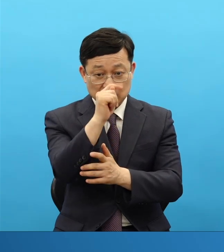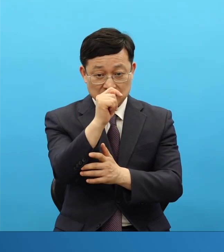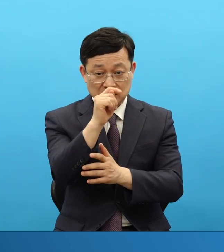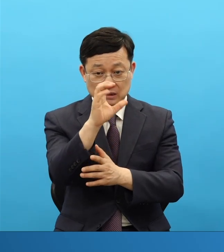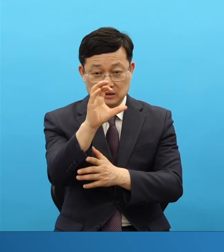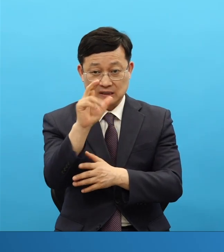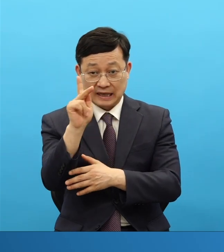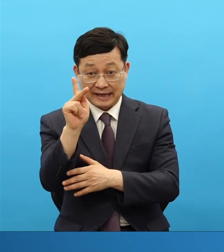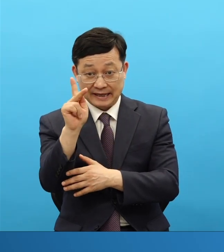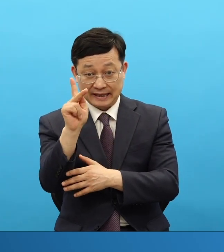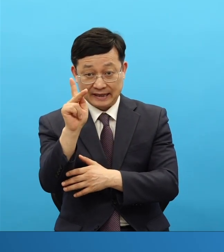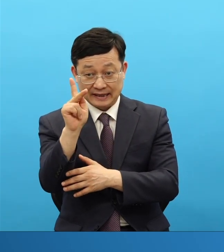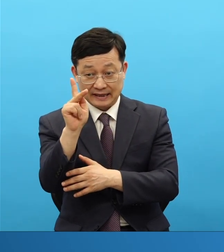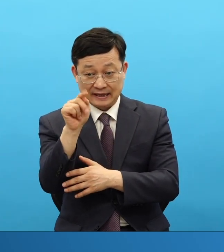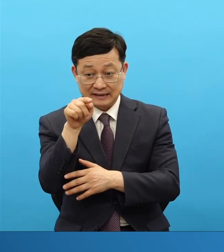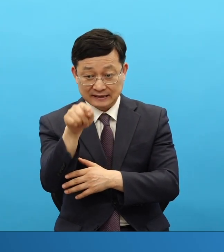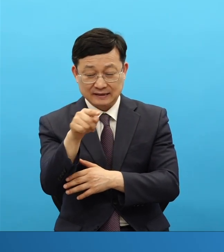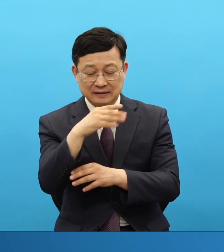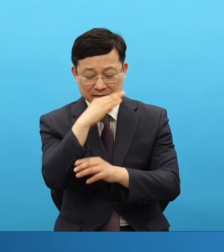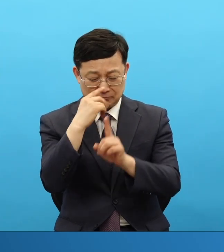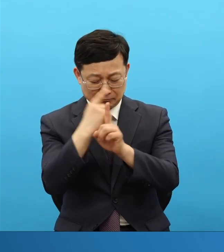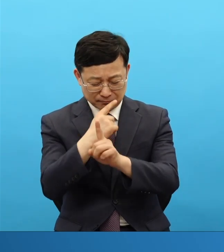아무도 할 수 없기 때문에